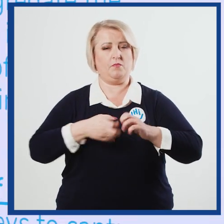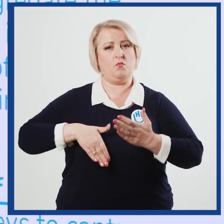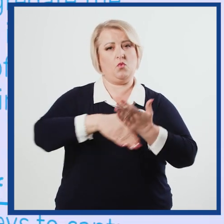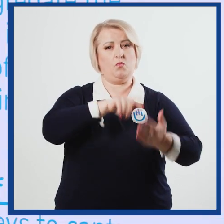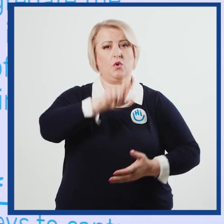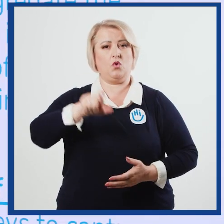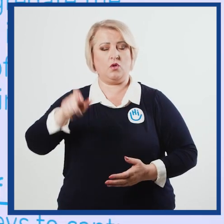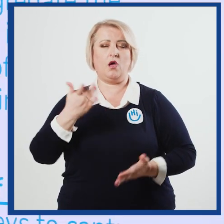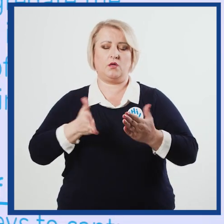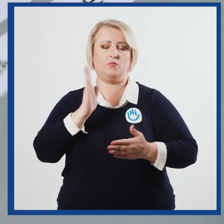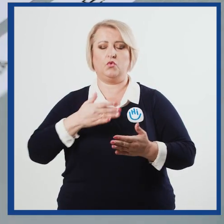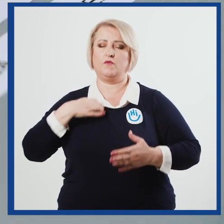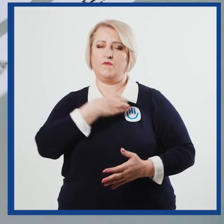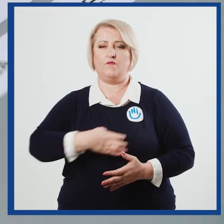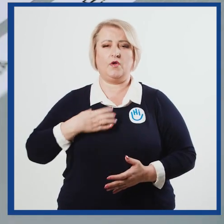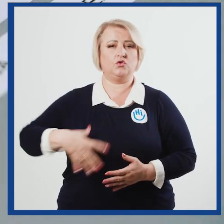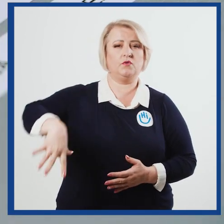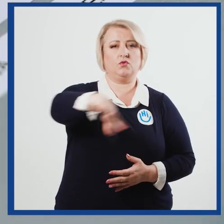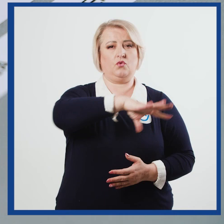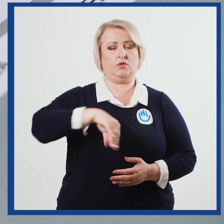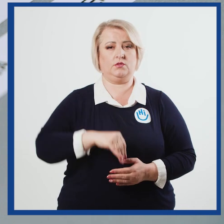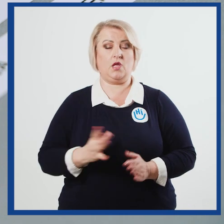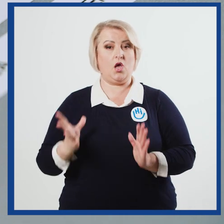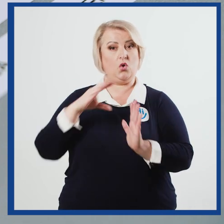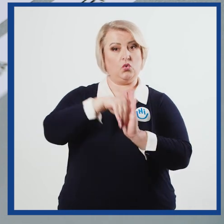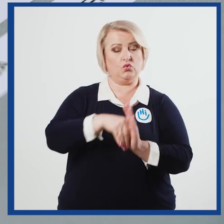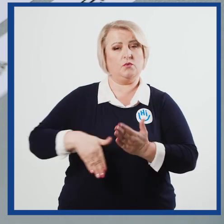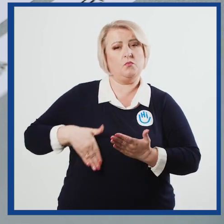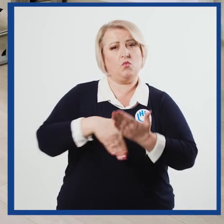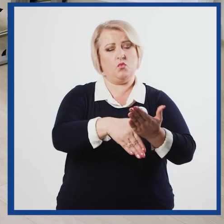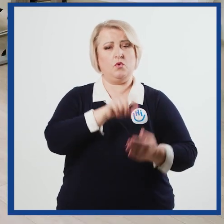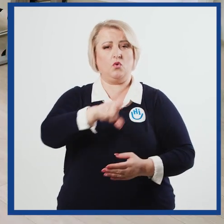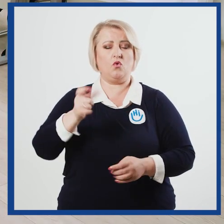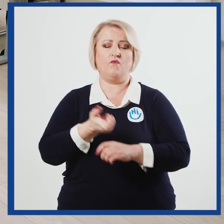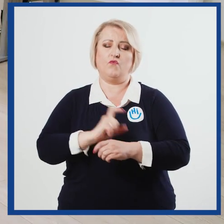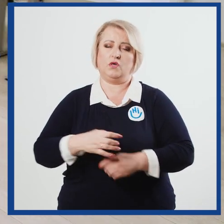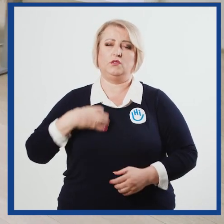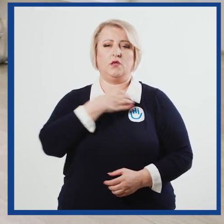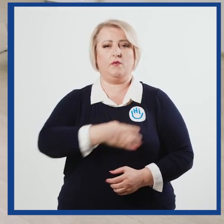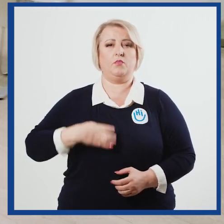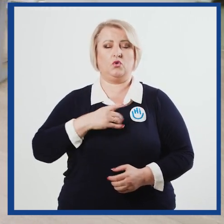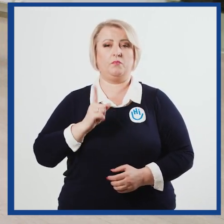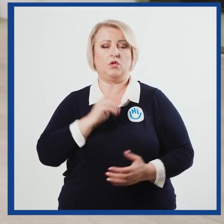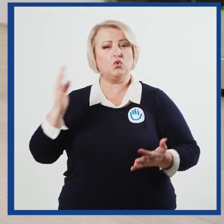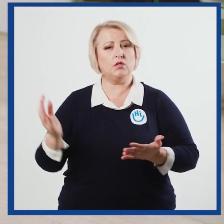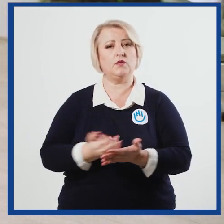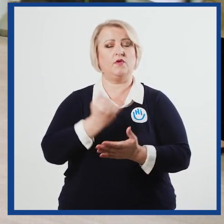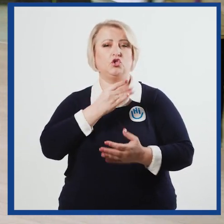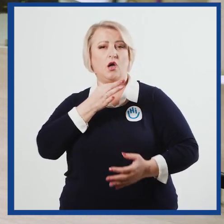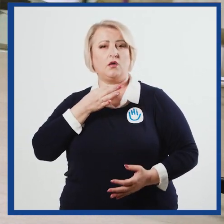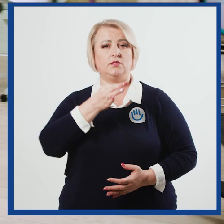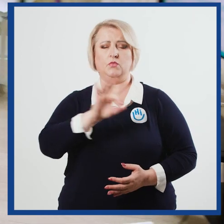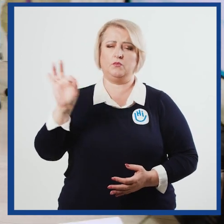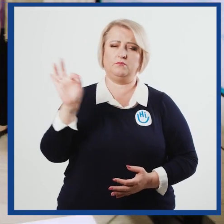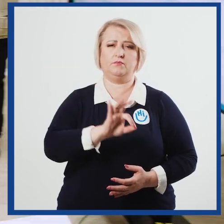suport umanitar este foarte importantă pentru a identifica și a răspunde în mod eficient nevoilor și drepturilor persoanelor